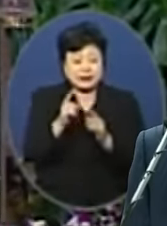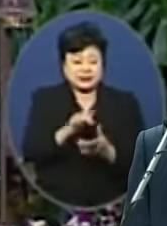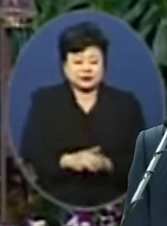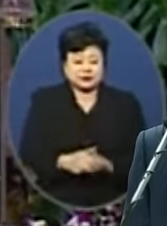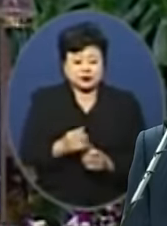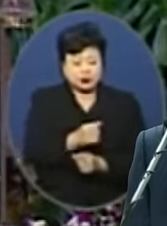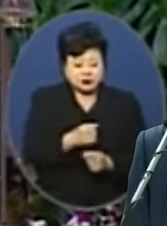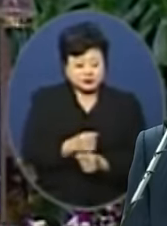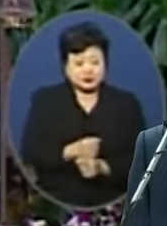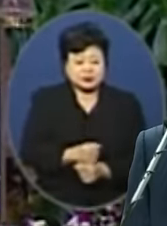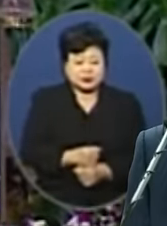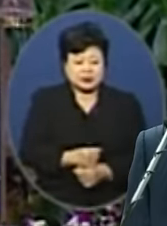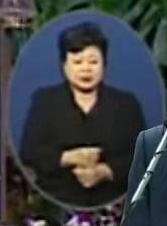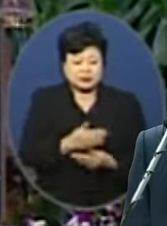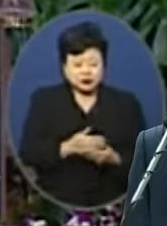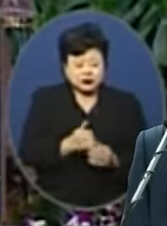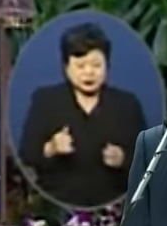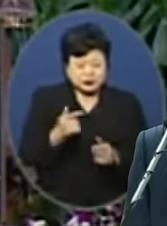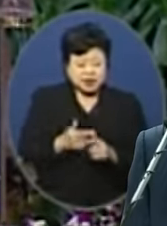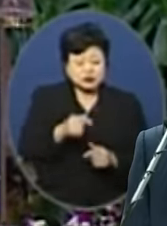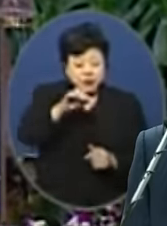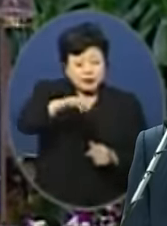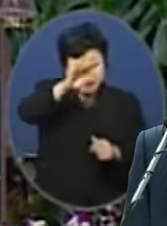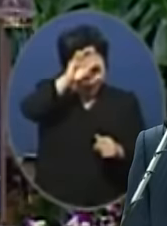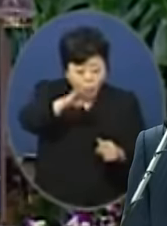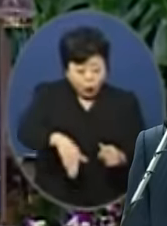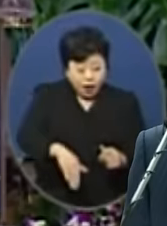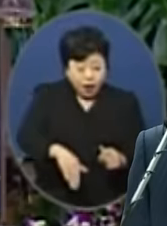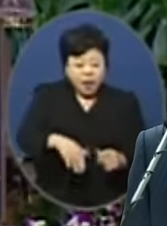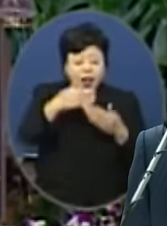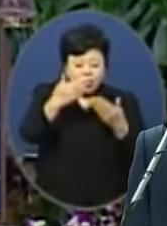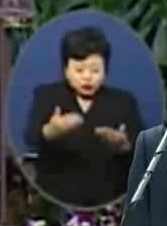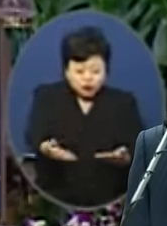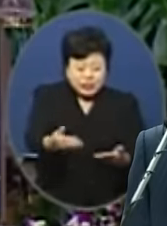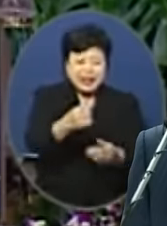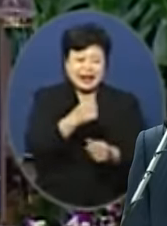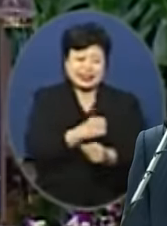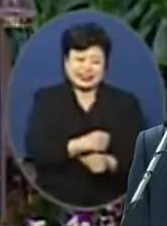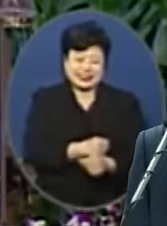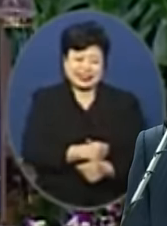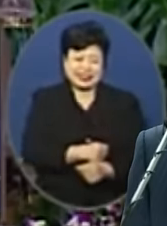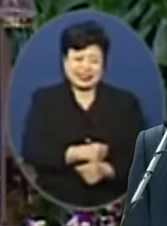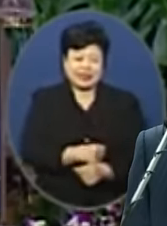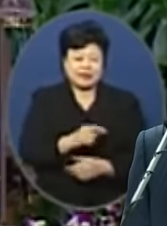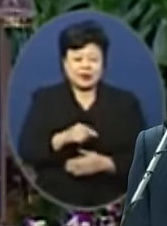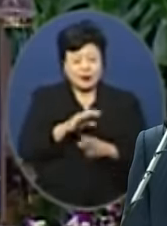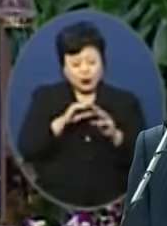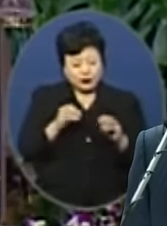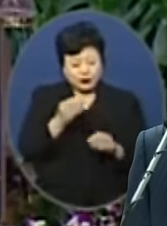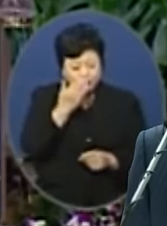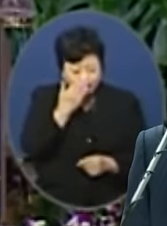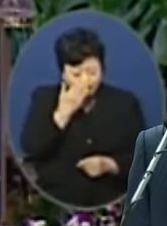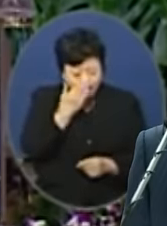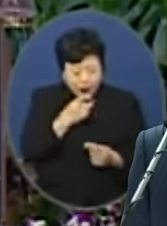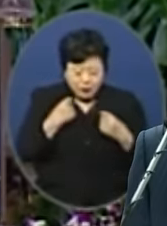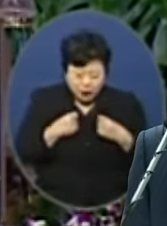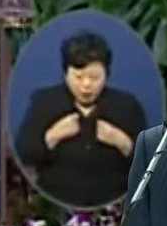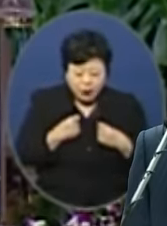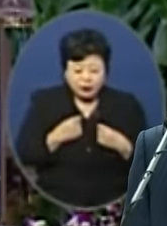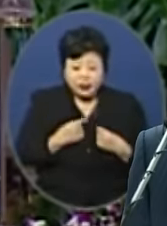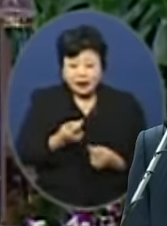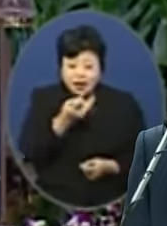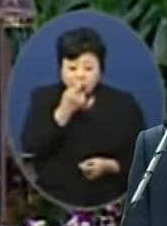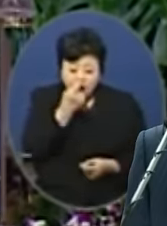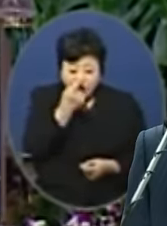수고하고 무거운 짐진 자들아 다 내게로 오라 내가 너를 쉬게 하리라. 나는 마음이 온유하고 겸손하니 나의 멍에를 메고 내게